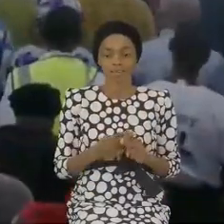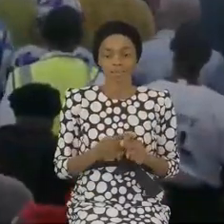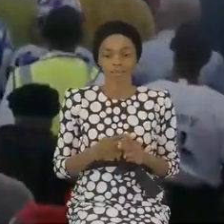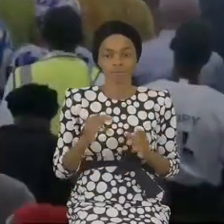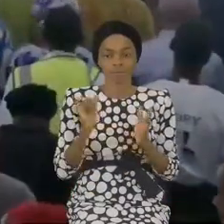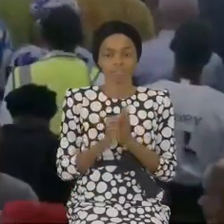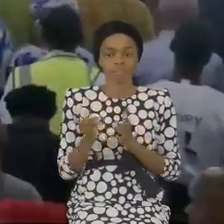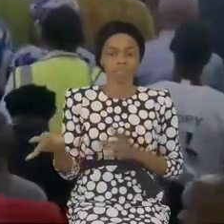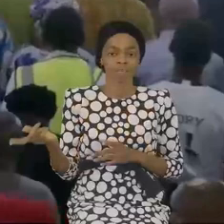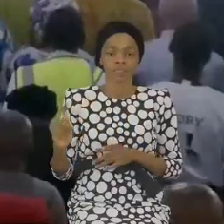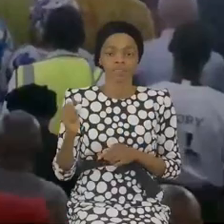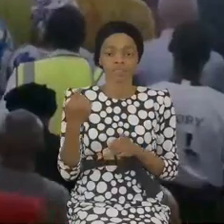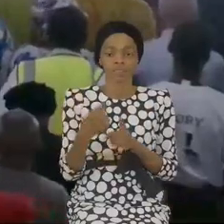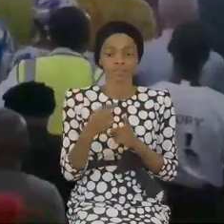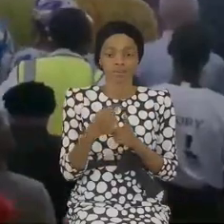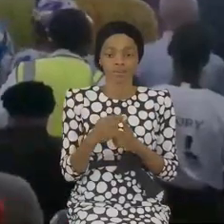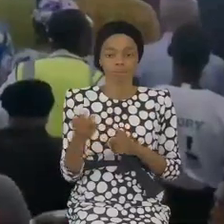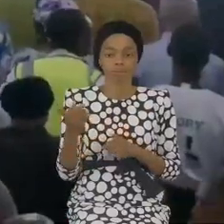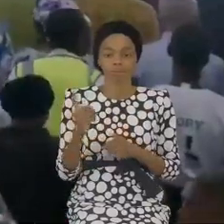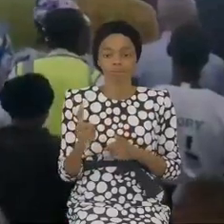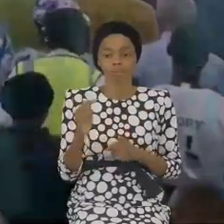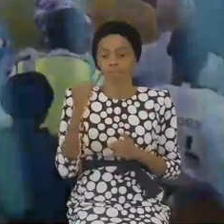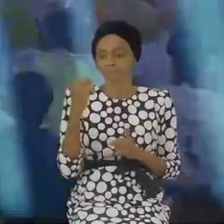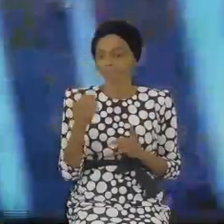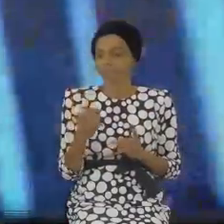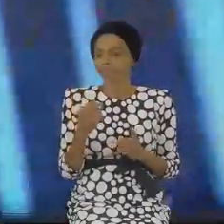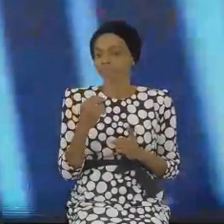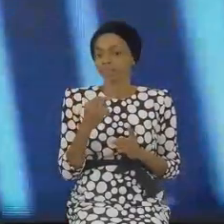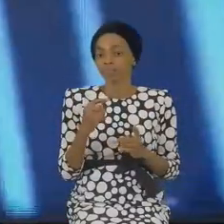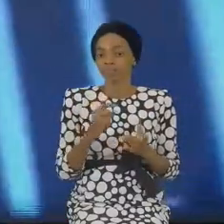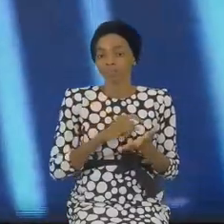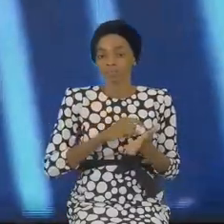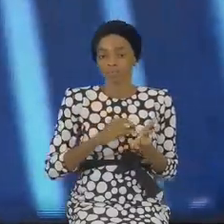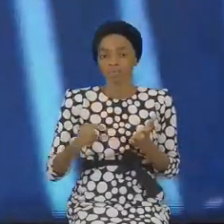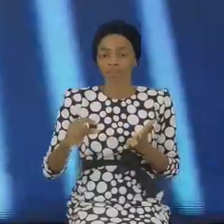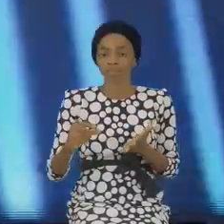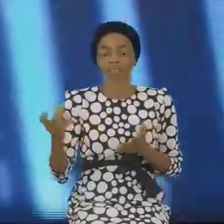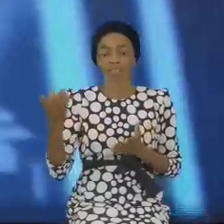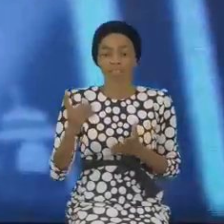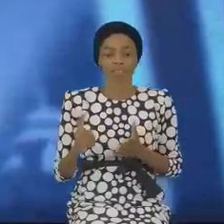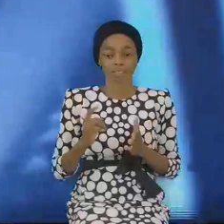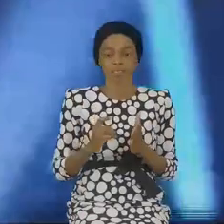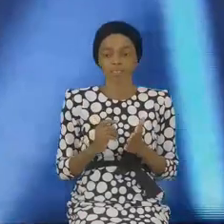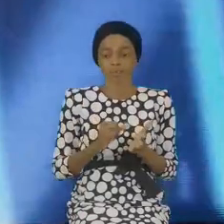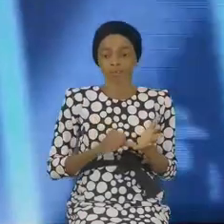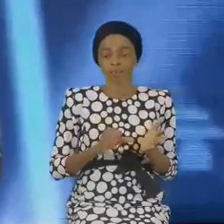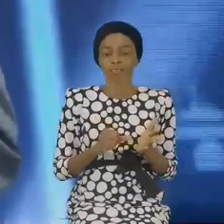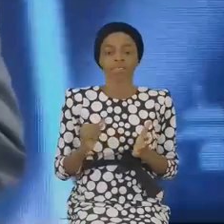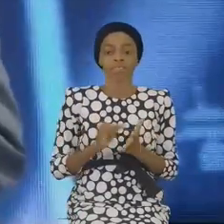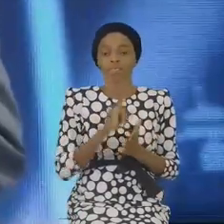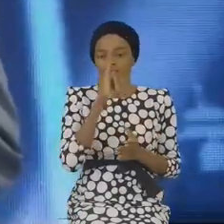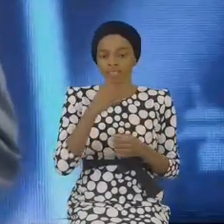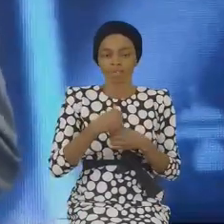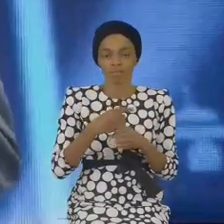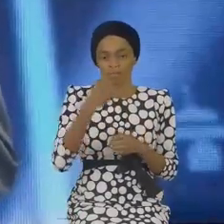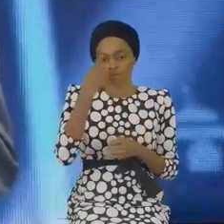Pour que la parole, les passages destinés à toi en particulier, que le